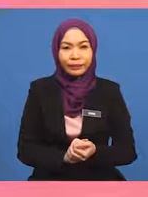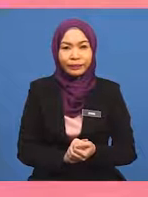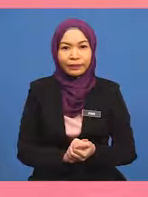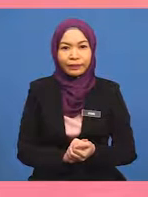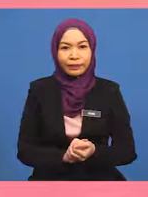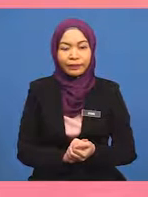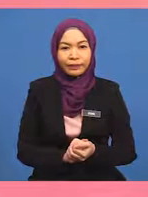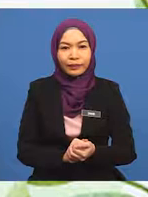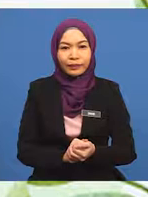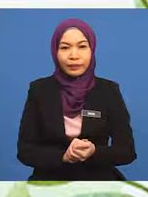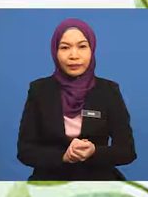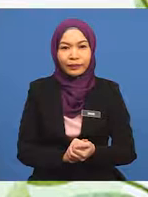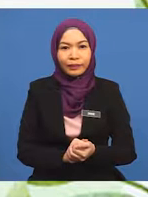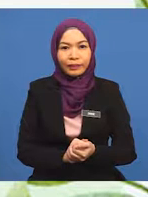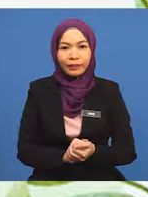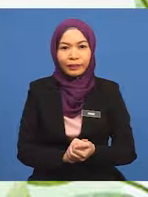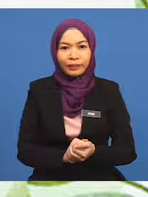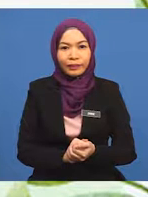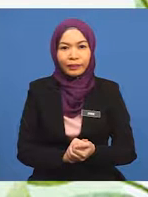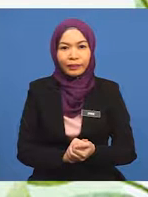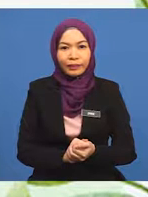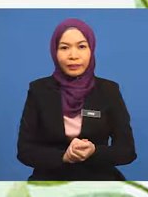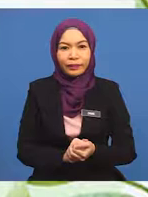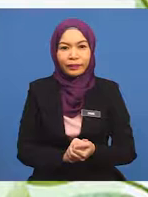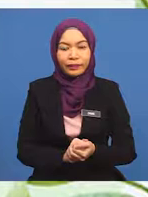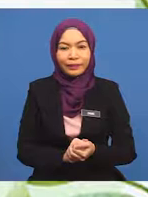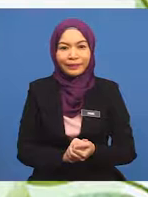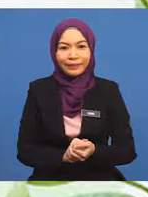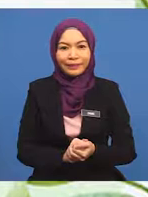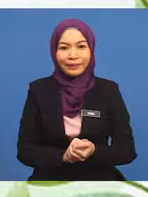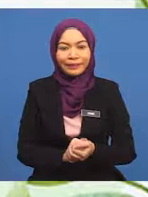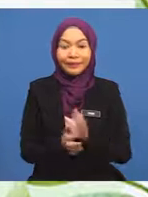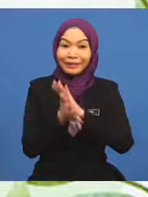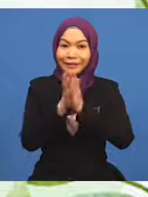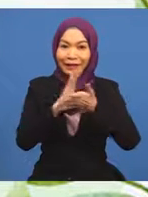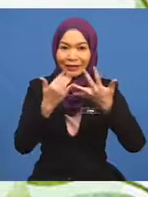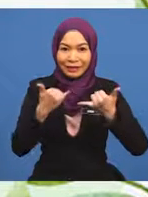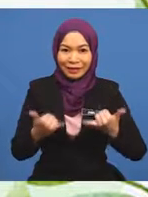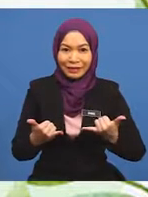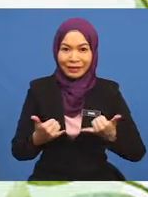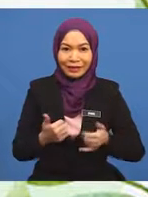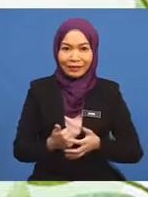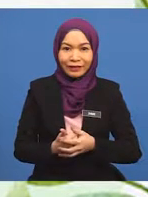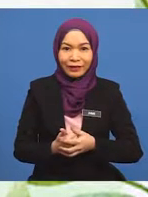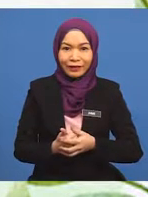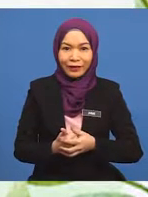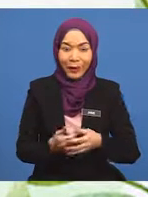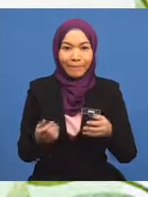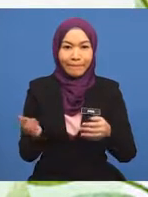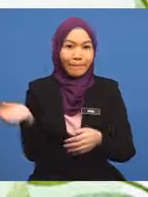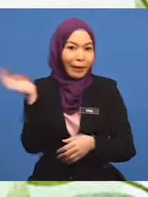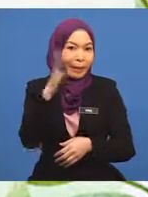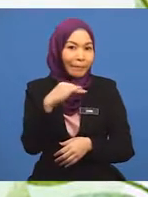function. Okay. Sebelum cikgu meneruskan pembelajaran, okay, marilah